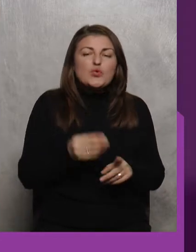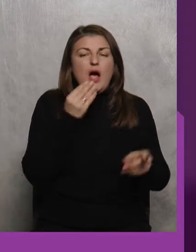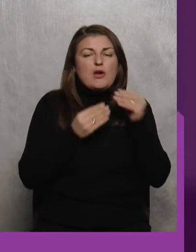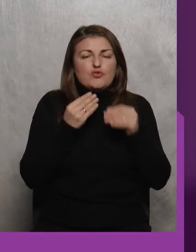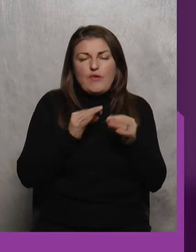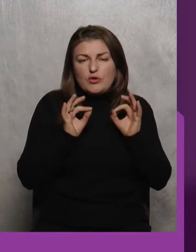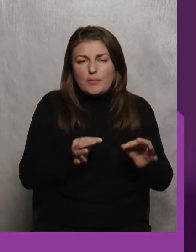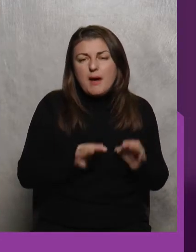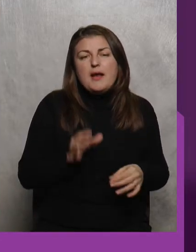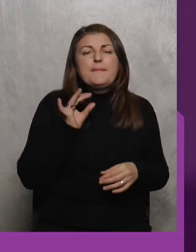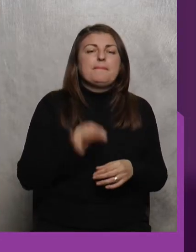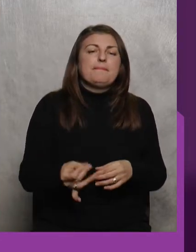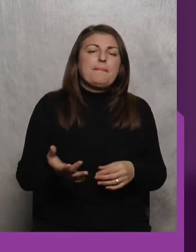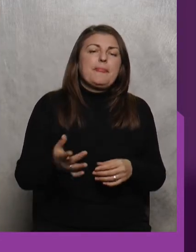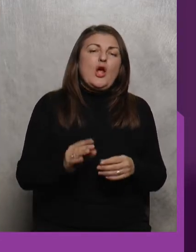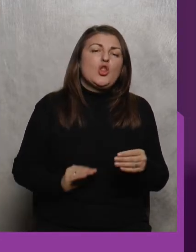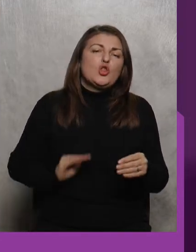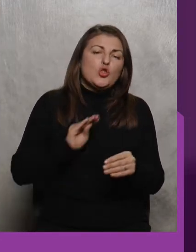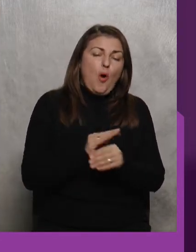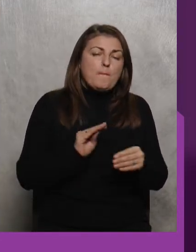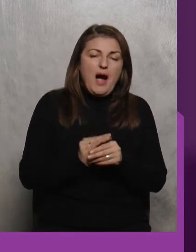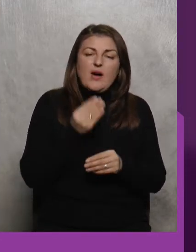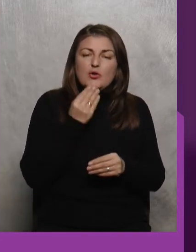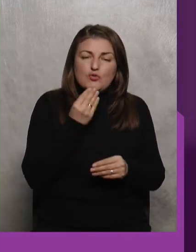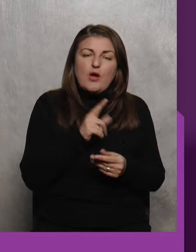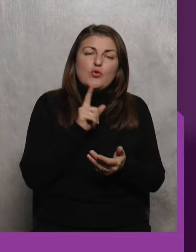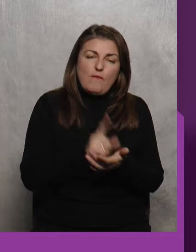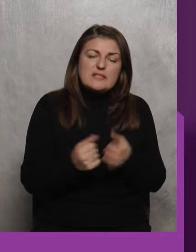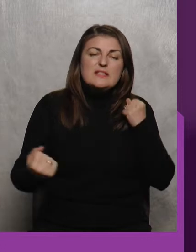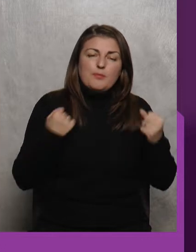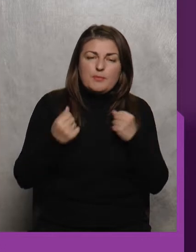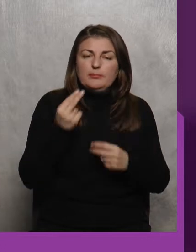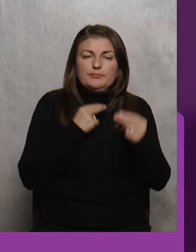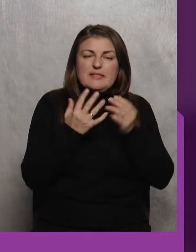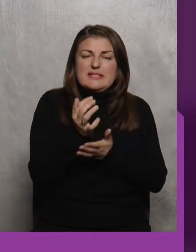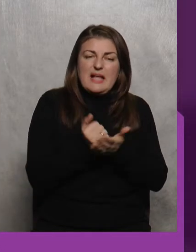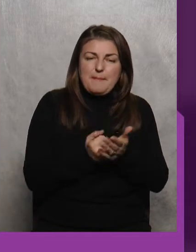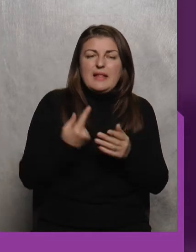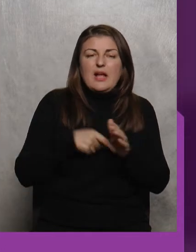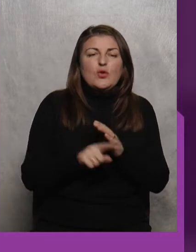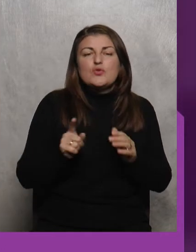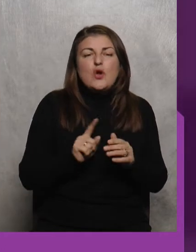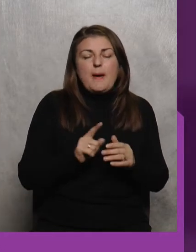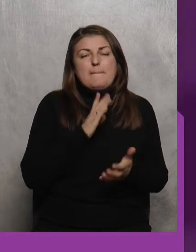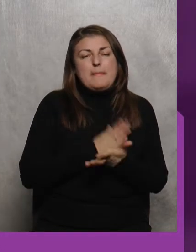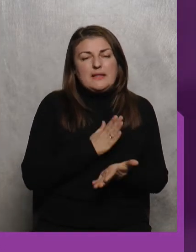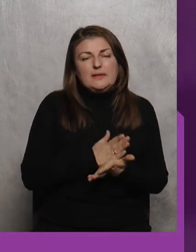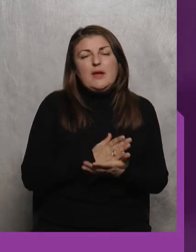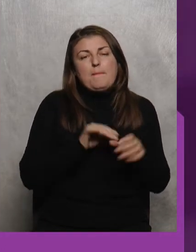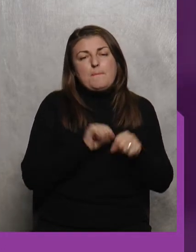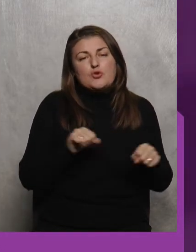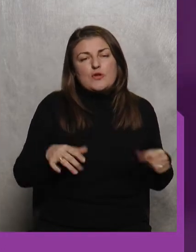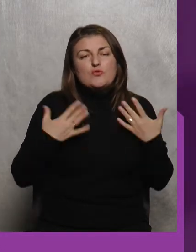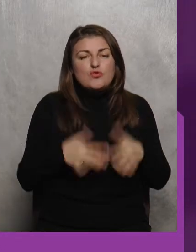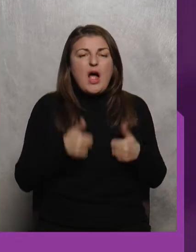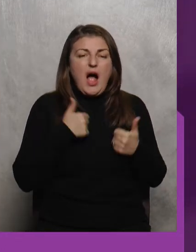харчова загрузка, і добавками харчовими повинен спортсмен запастися для того, щоб мати можливість